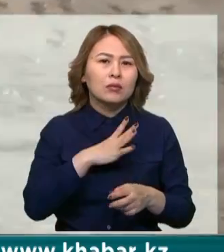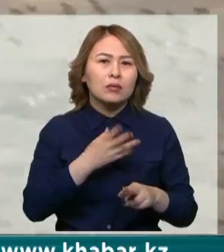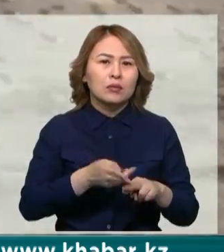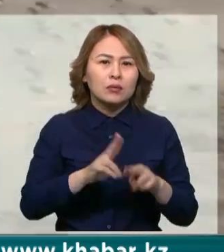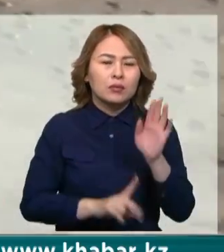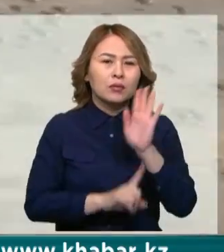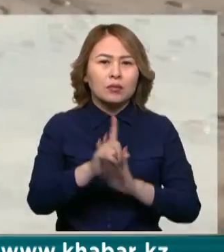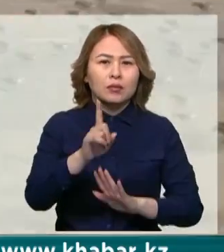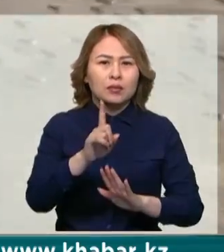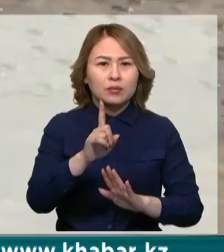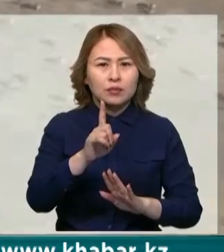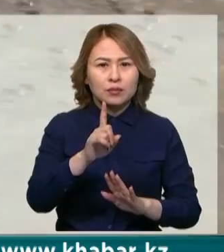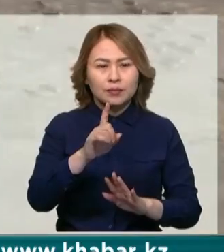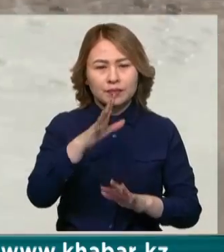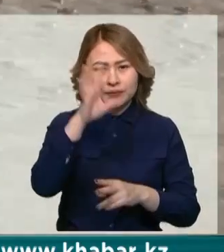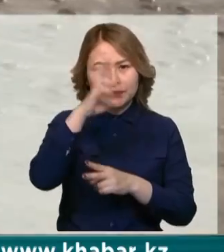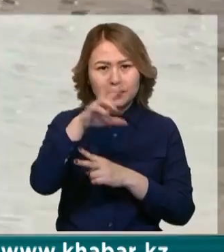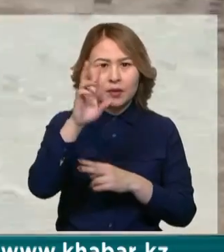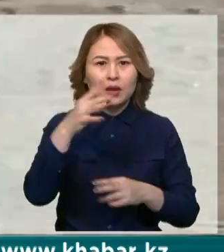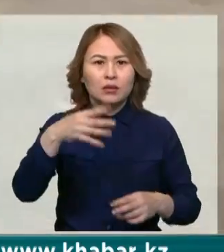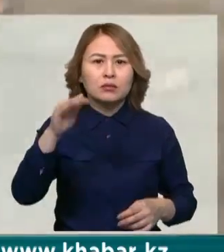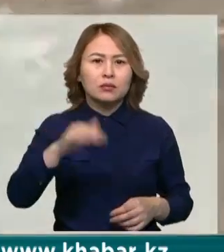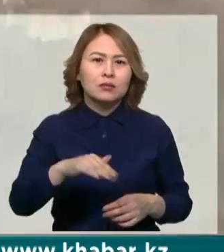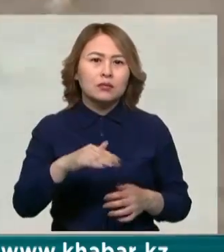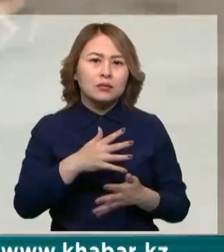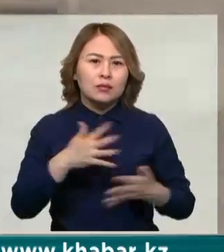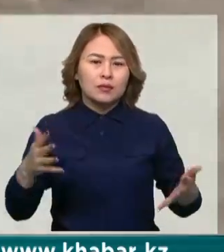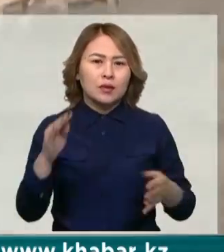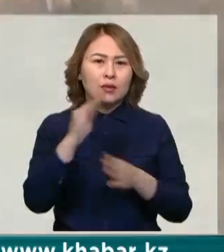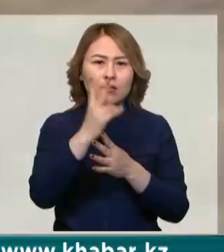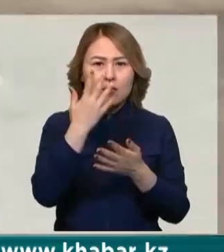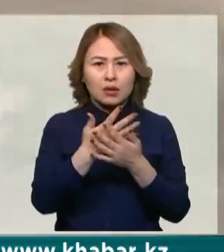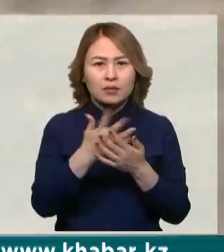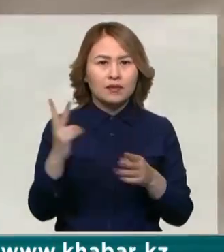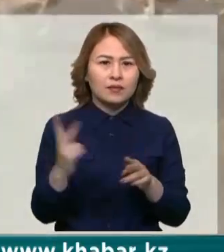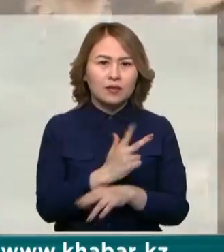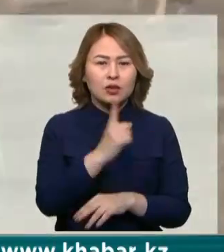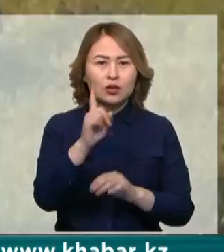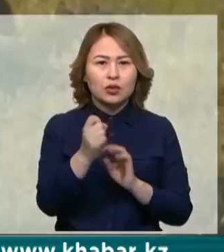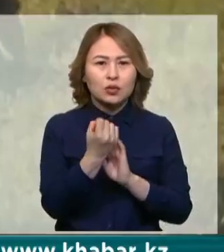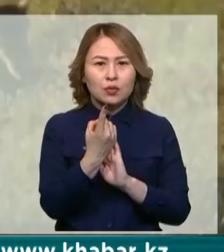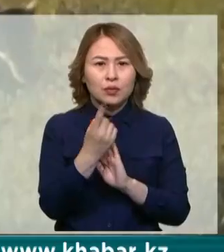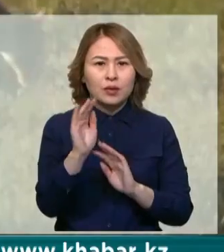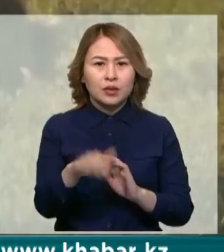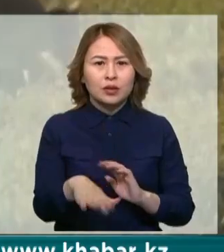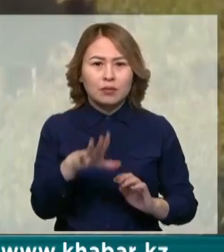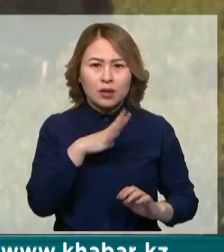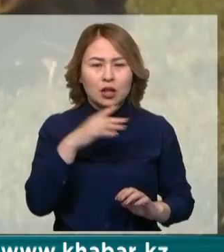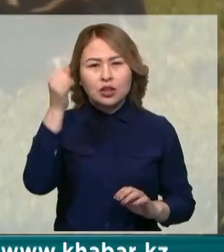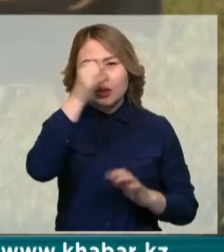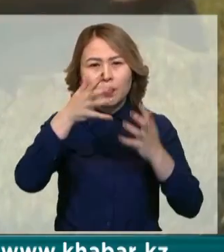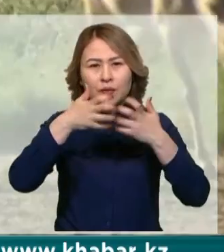бетпақдалалық популяциясындағы киіктер басы 40 мыңнан аспаған. Енді бұл көрсеткіш 3 есе артып 111 мыңға